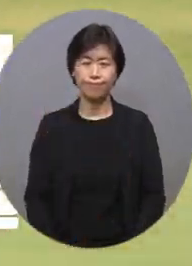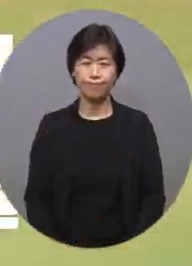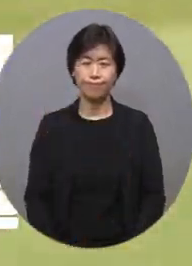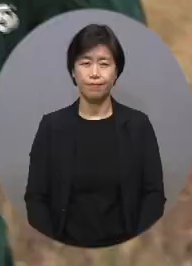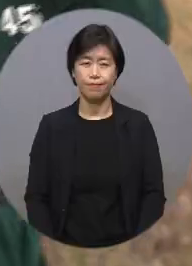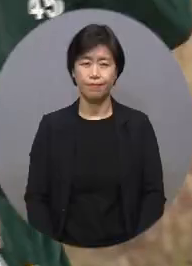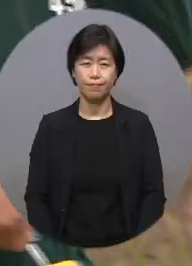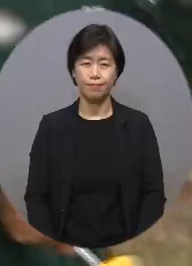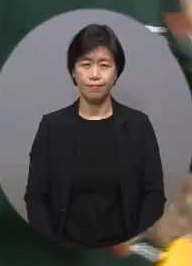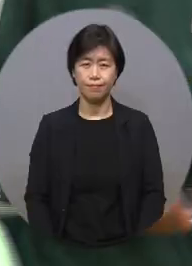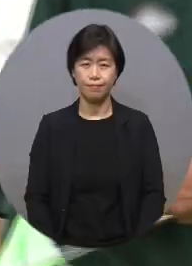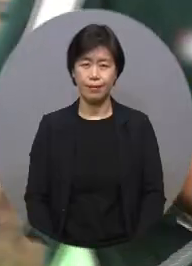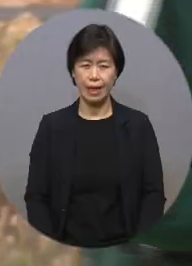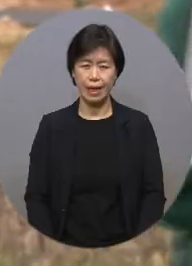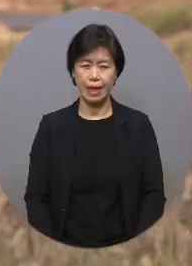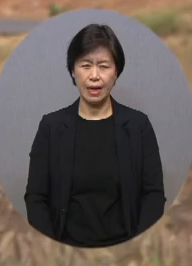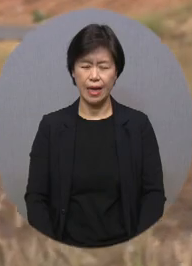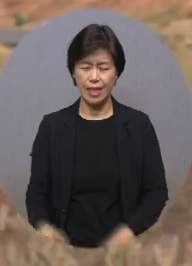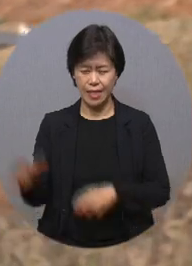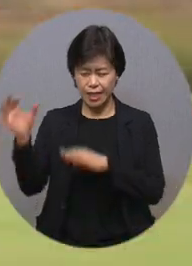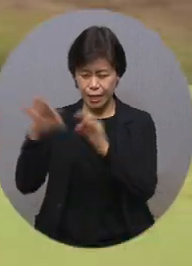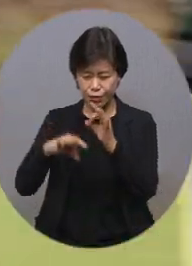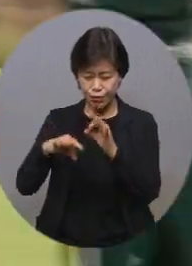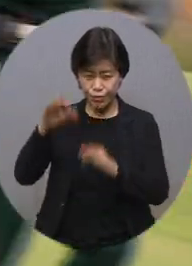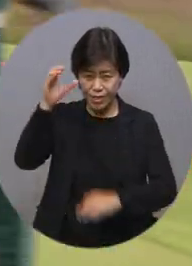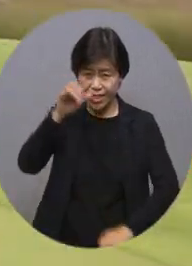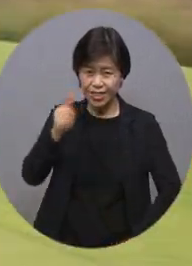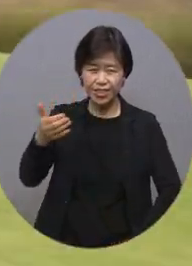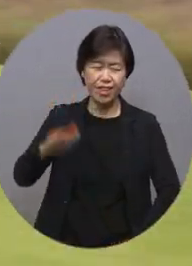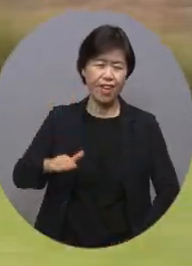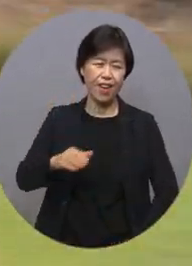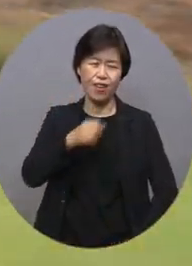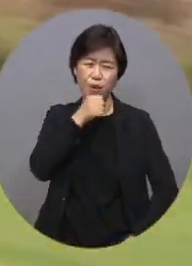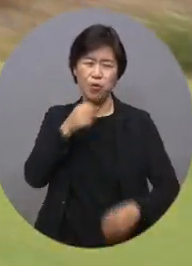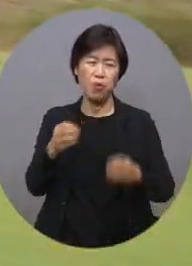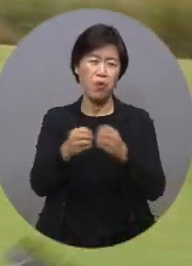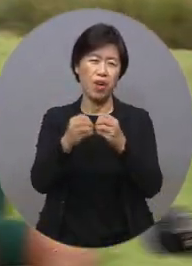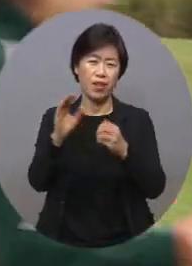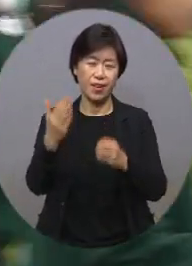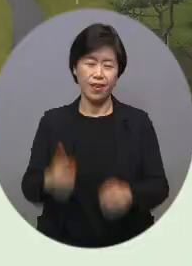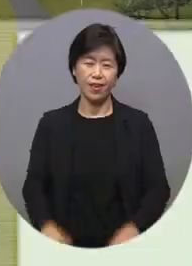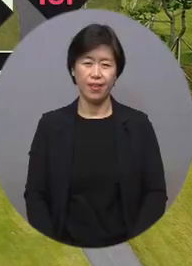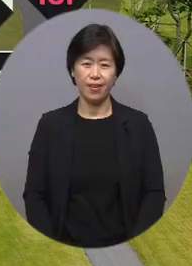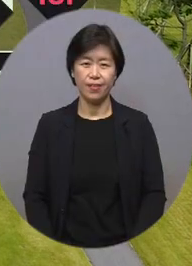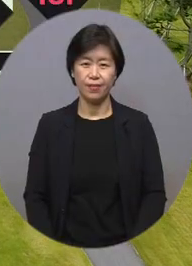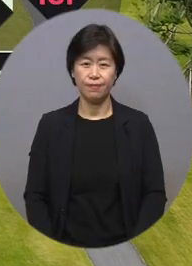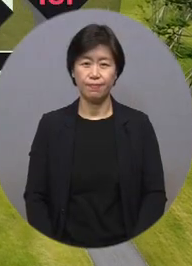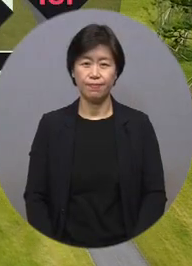감사합니다. 살짝 기대했는데 비겼어. 비겼다. 또 비겼어.